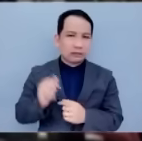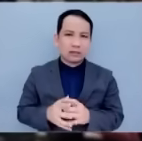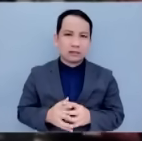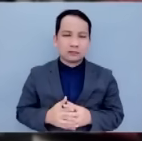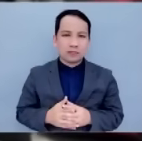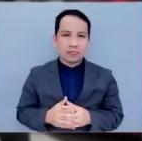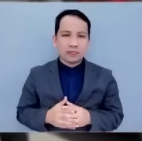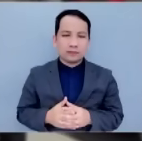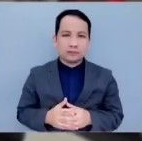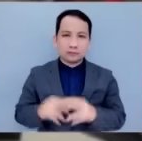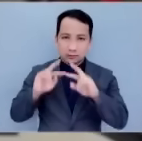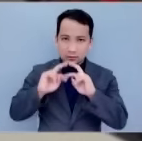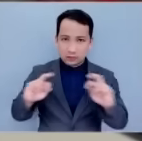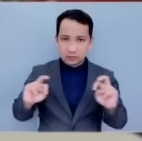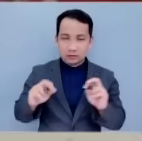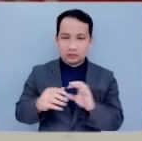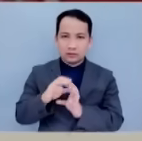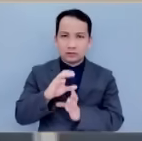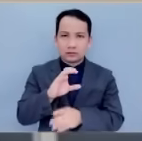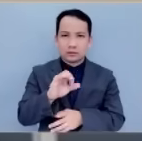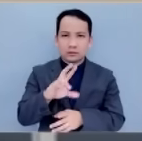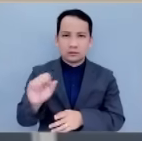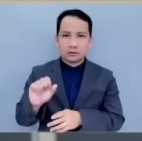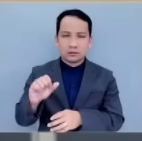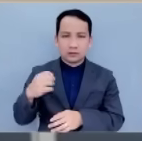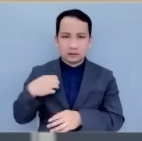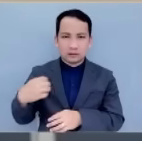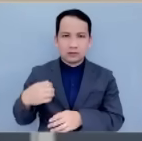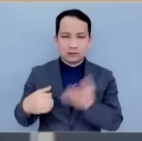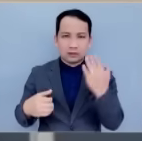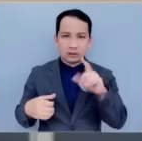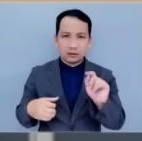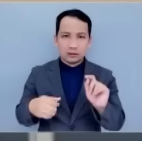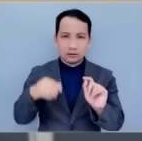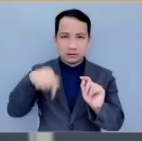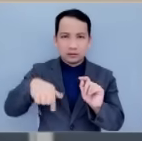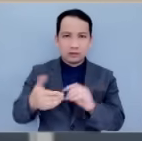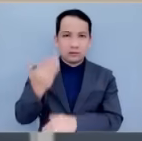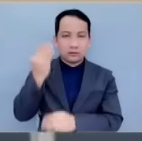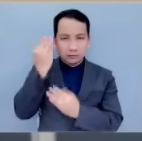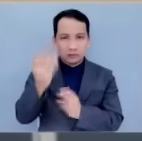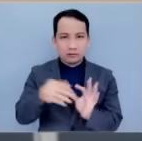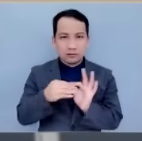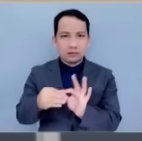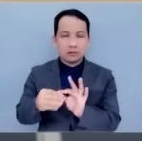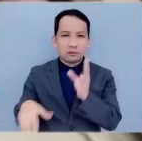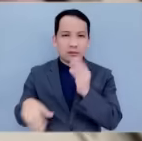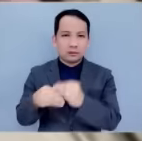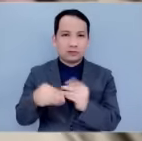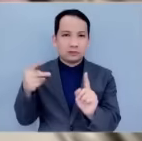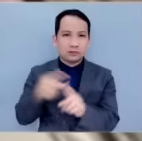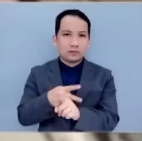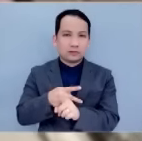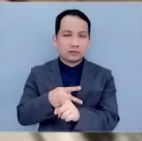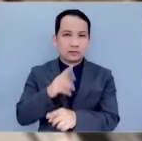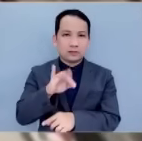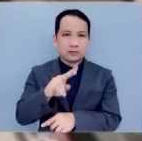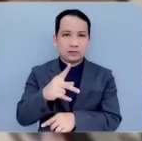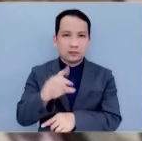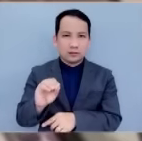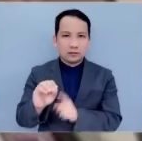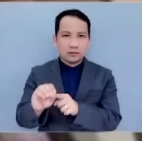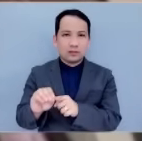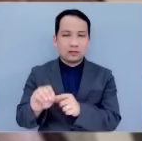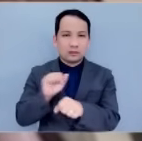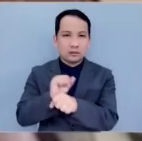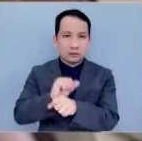Sa imbestigasyon ng Karkar City Police, Sabado ng madaling araw nang magpunta ang biktima sa bangkong pinagtatrabahuan